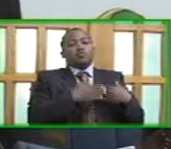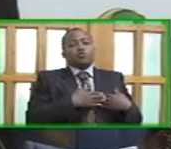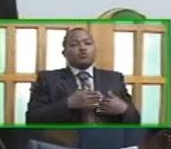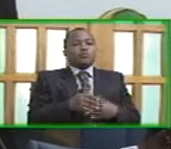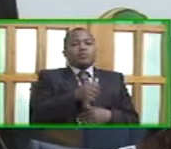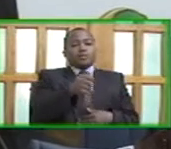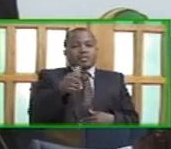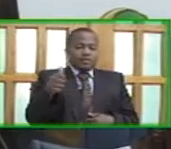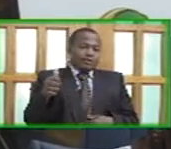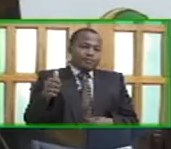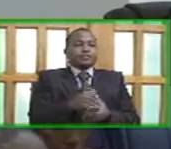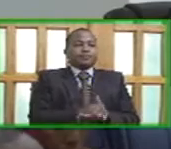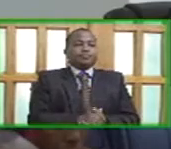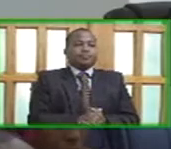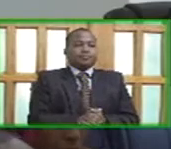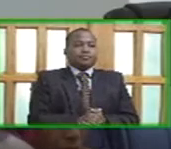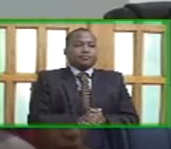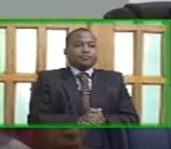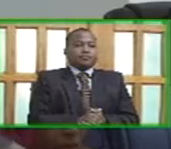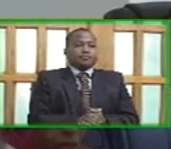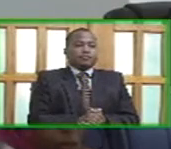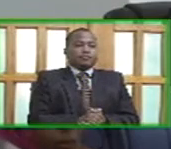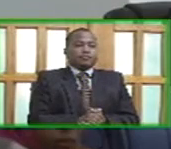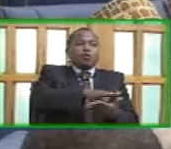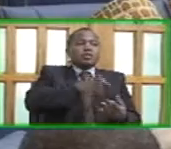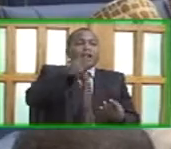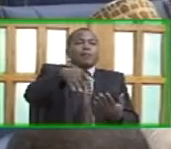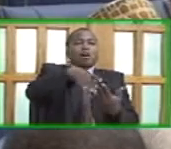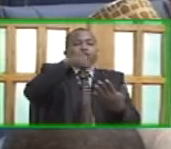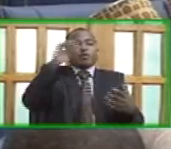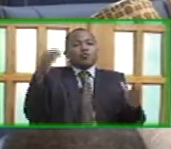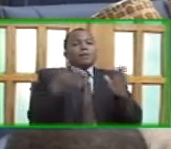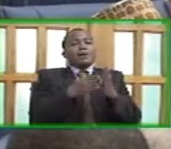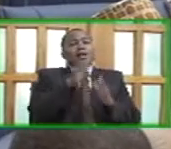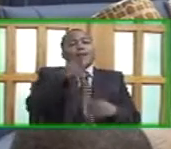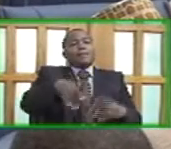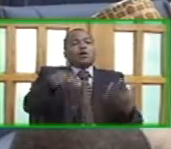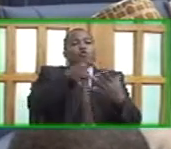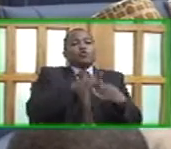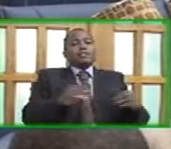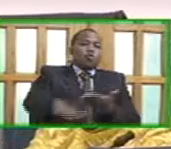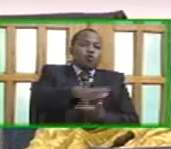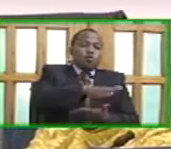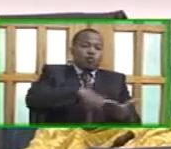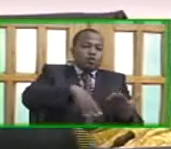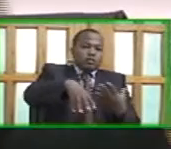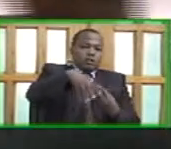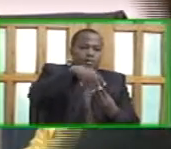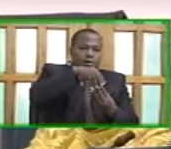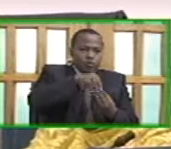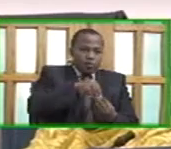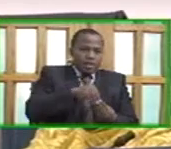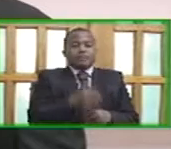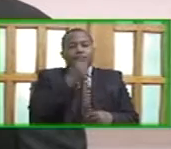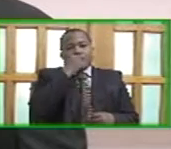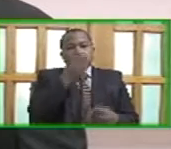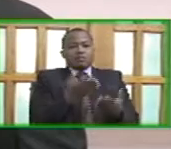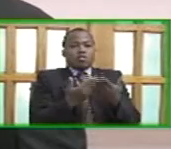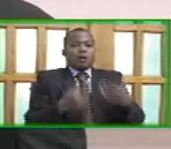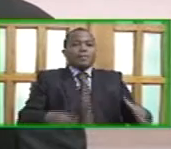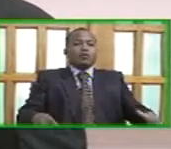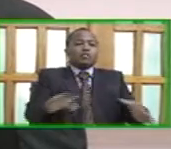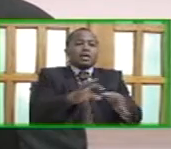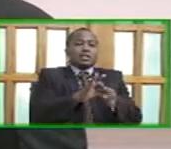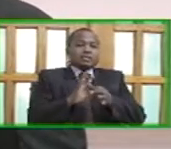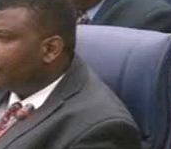Hamza Hassan juma mheshimiwa salham mamed mjuma mheshimiwa Lulu msham mheshimiwa Rashid Ali Na mheshimiwa Hamad